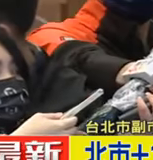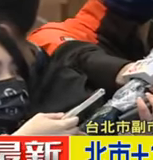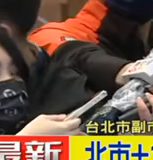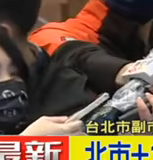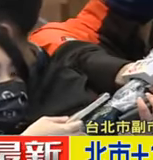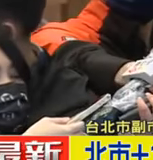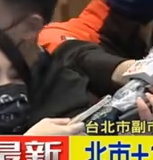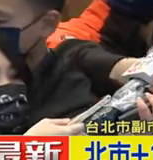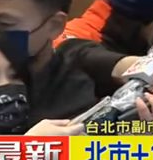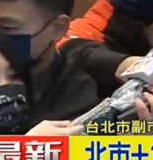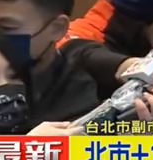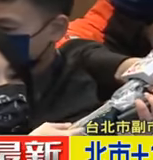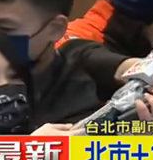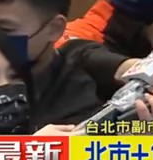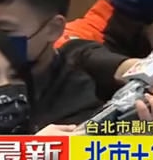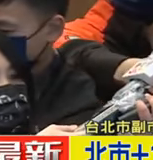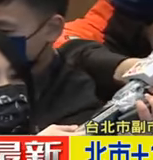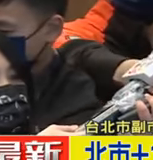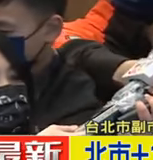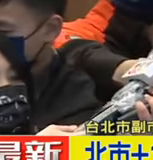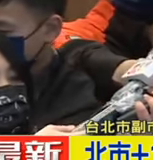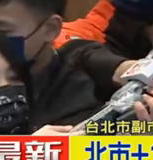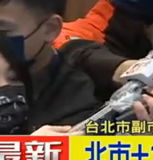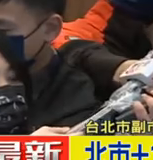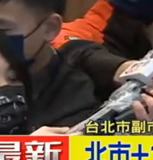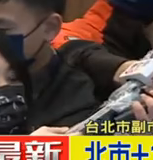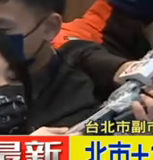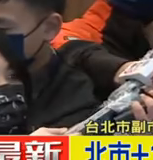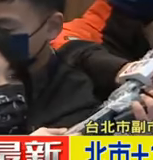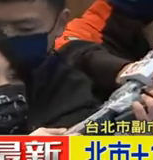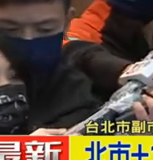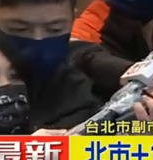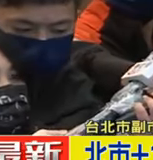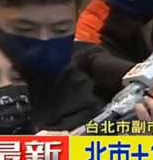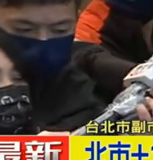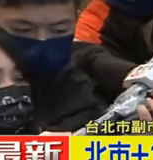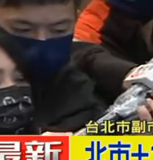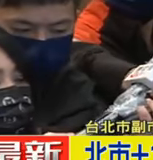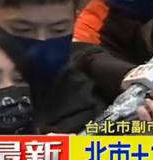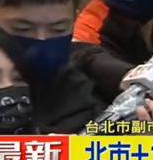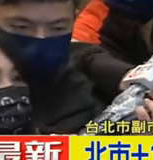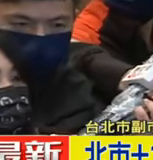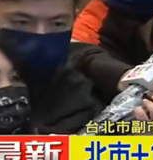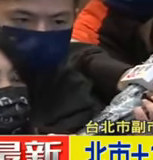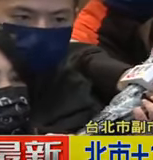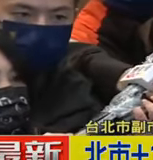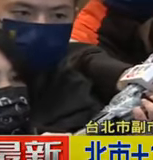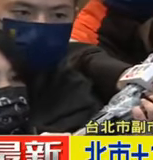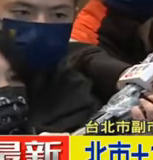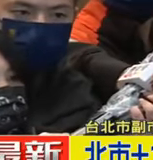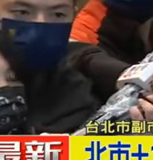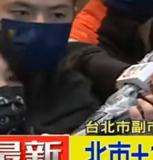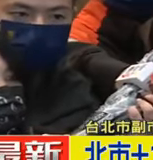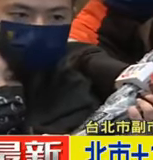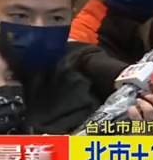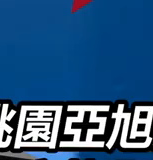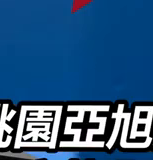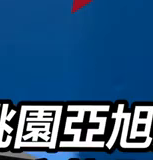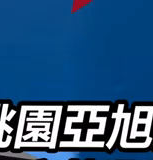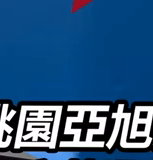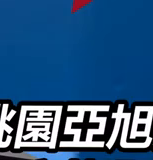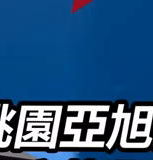雄的孩子回到台北来。那他回来之后有传染他的家人。那足迹的部分，我们昨天深夜知道之后，今天